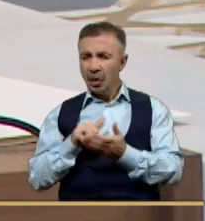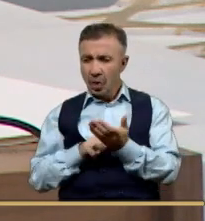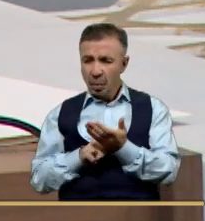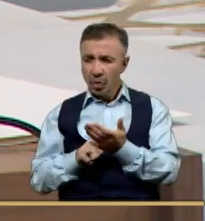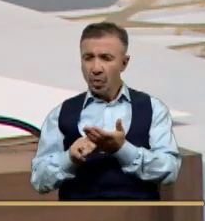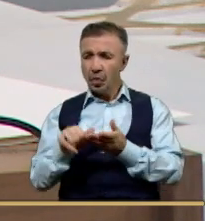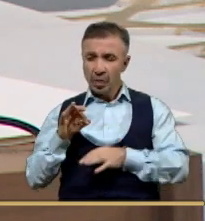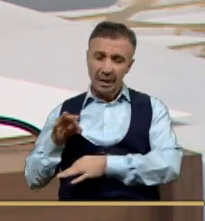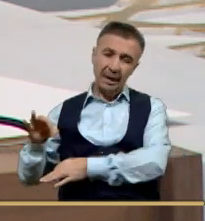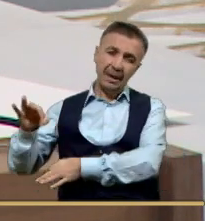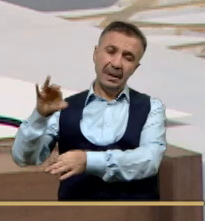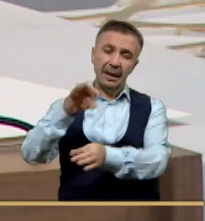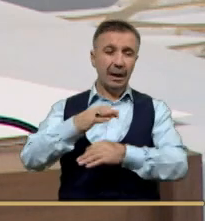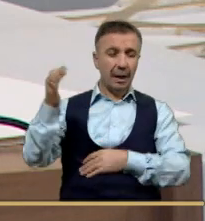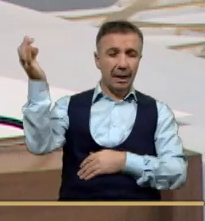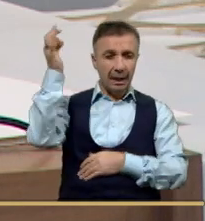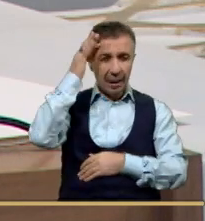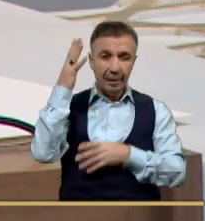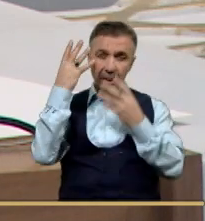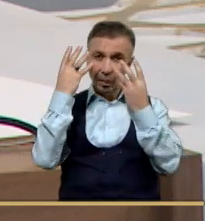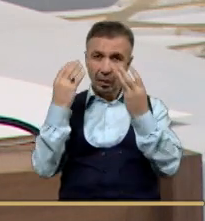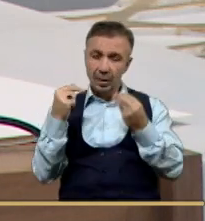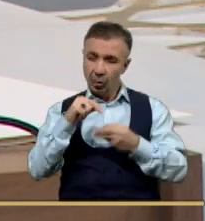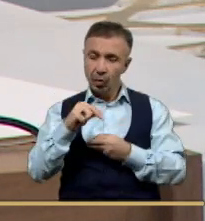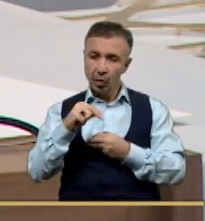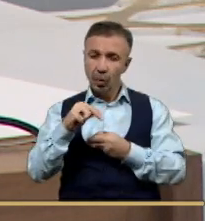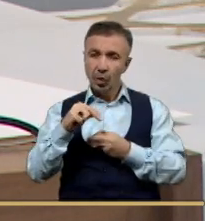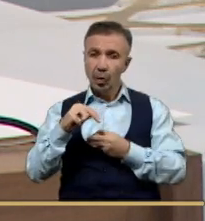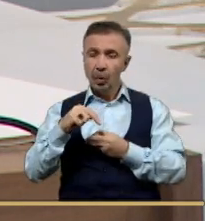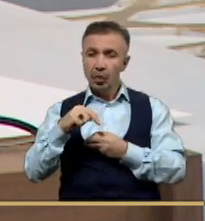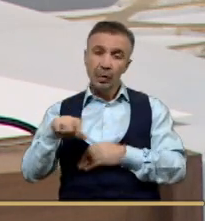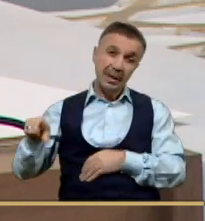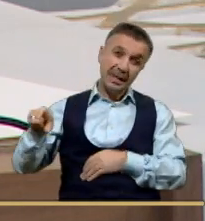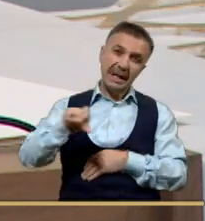insanlığa ders olacak, ibret olacak şu cümleleri söyledi.